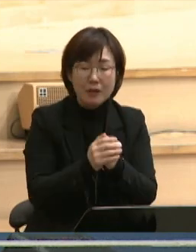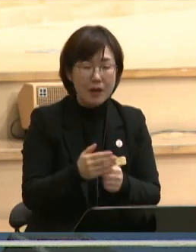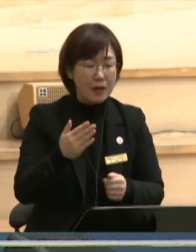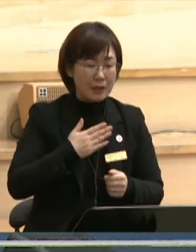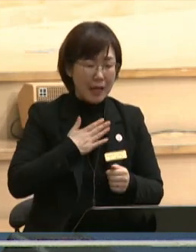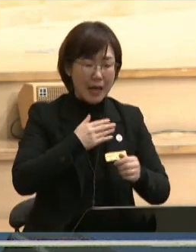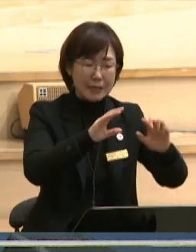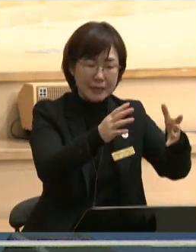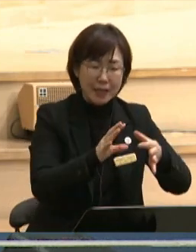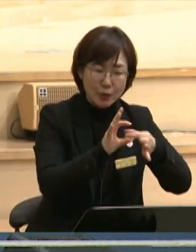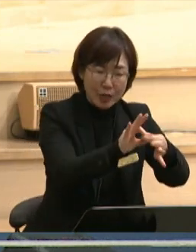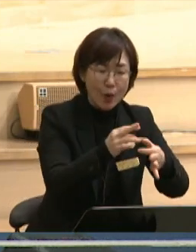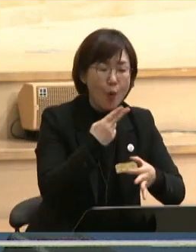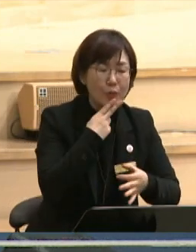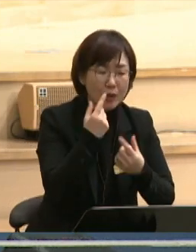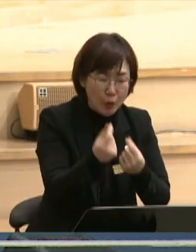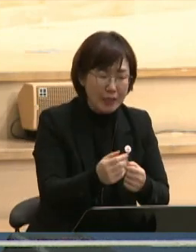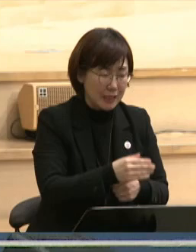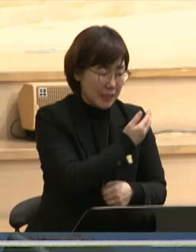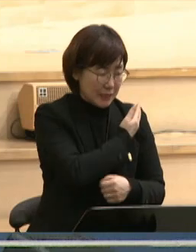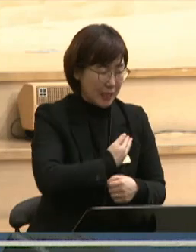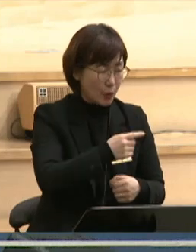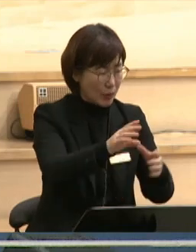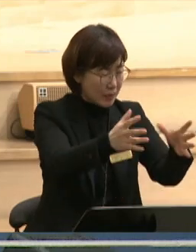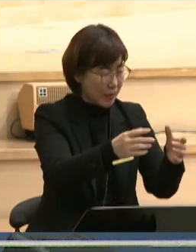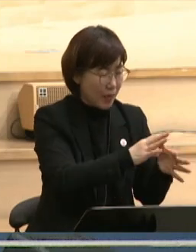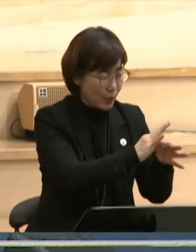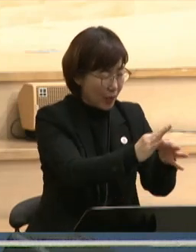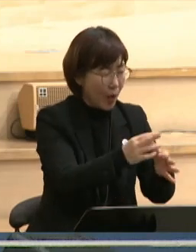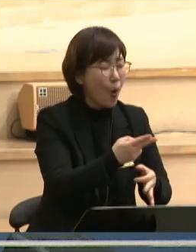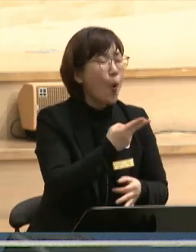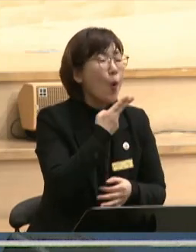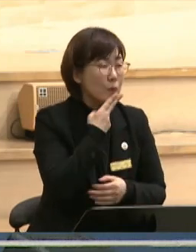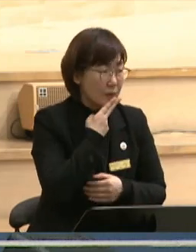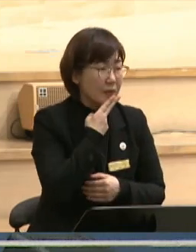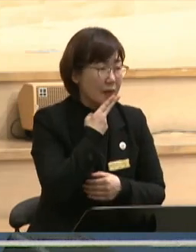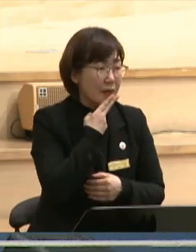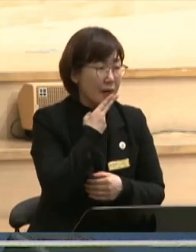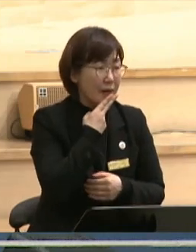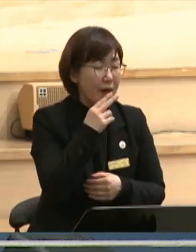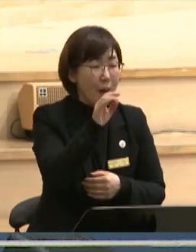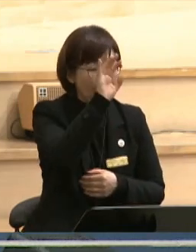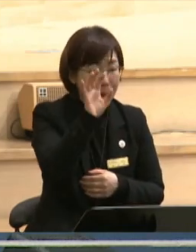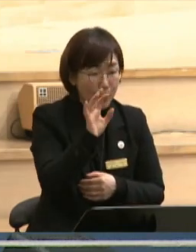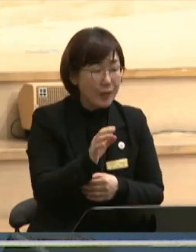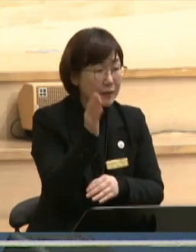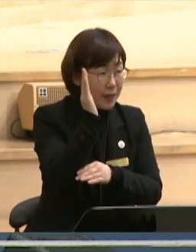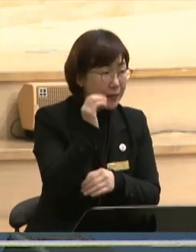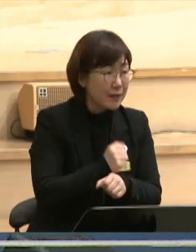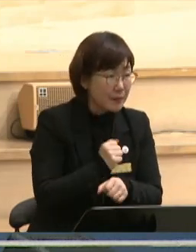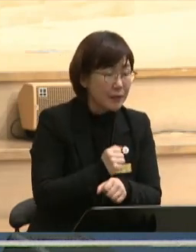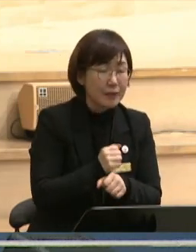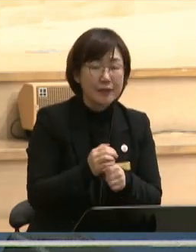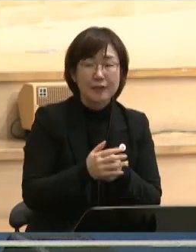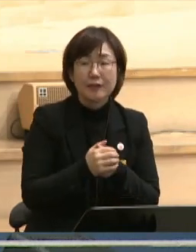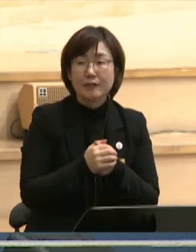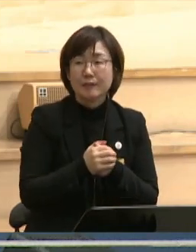세상에 속하지 아니함 같이 그들도 세상에 속하지 아니하였사옵나이다 반복해서 이야기를 하죠